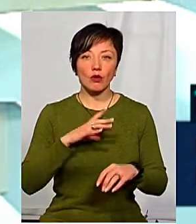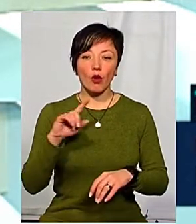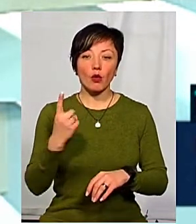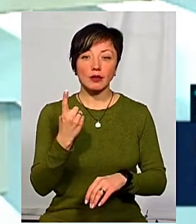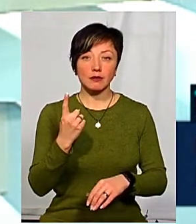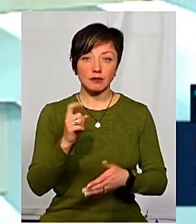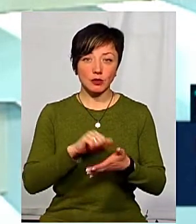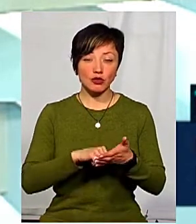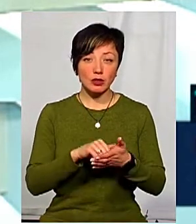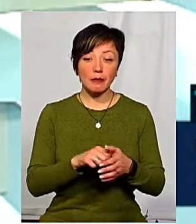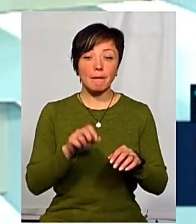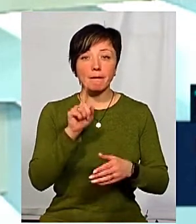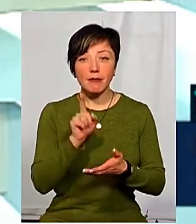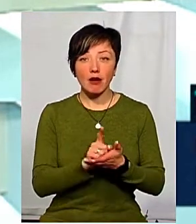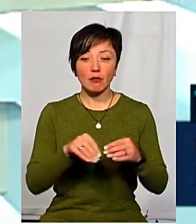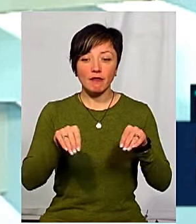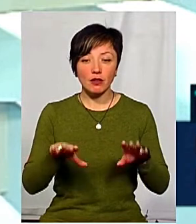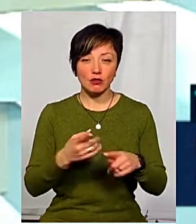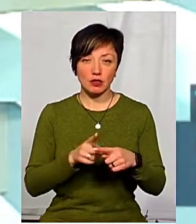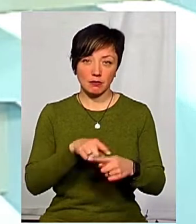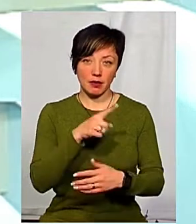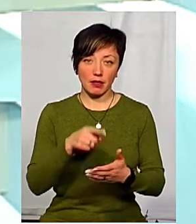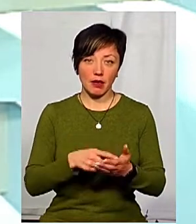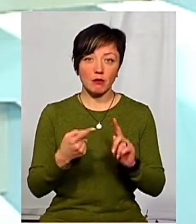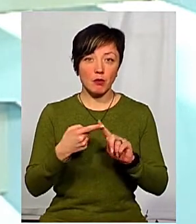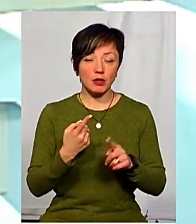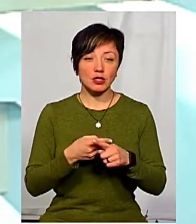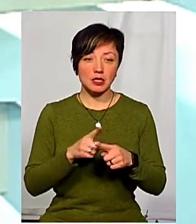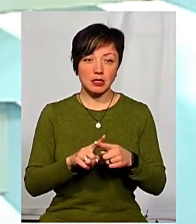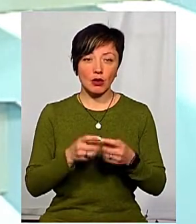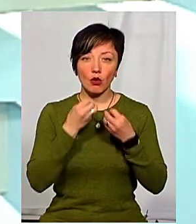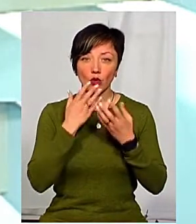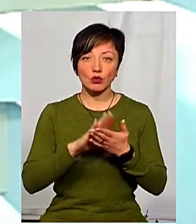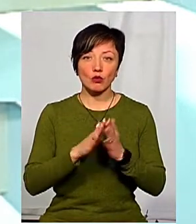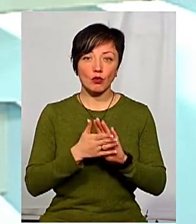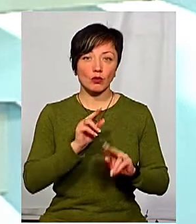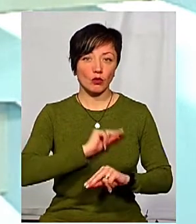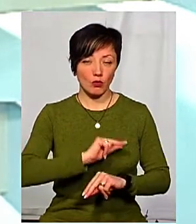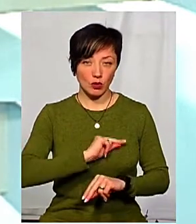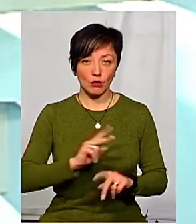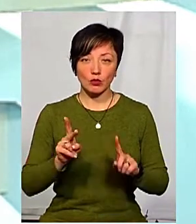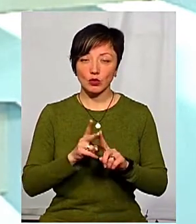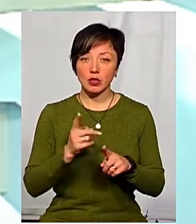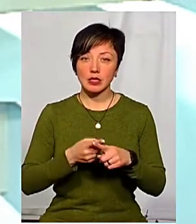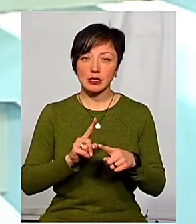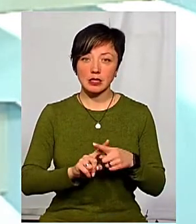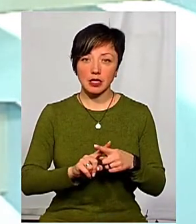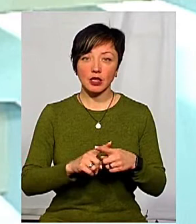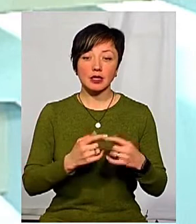із факторів, який би мав вирішити це питання. Тому що, по-перше, це хороші умови роботи. По-друге,